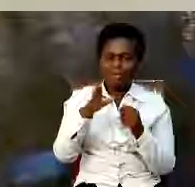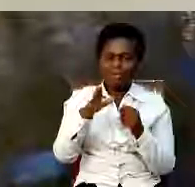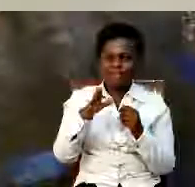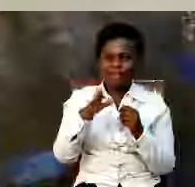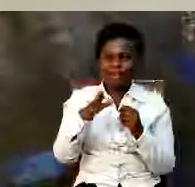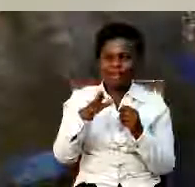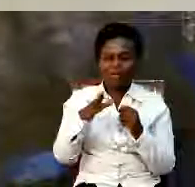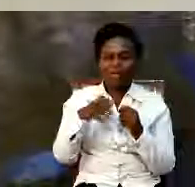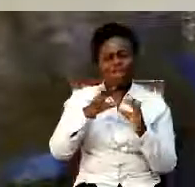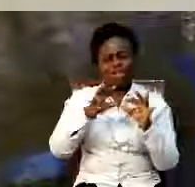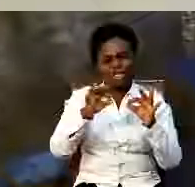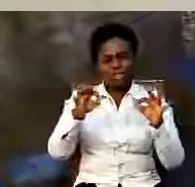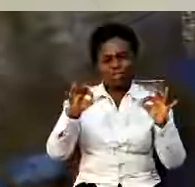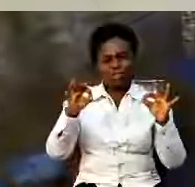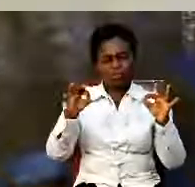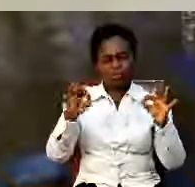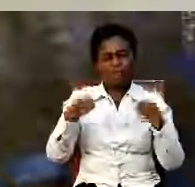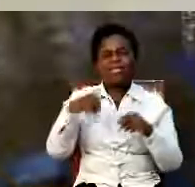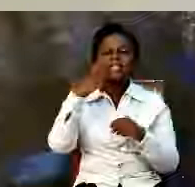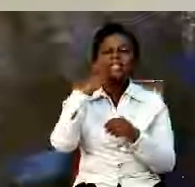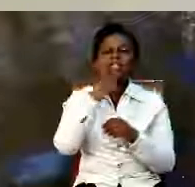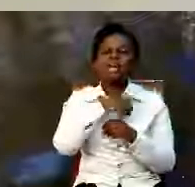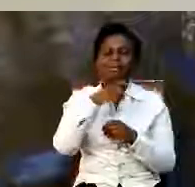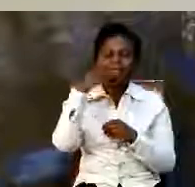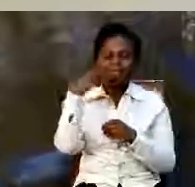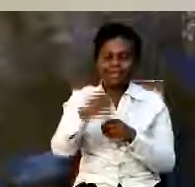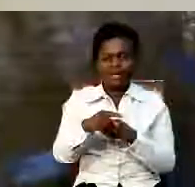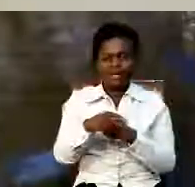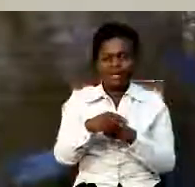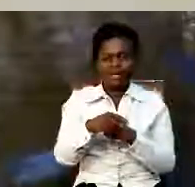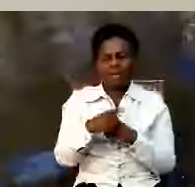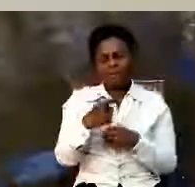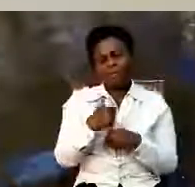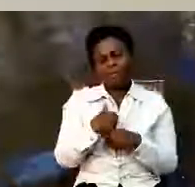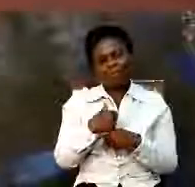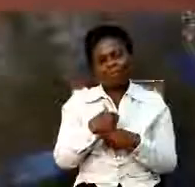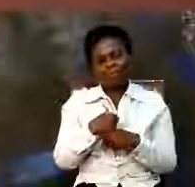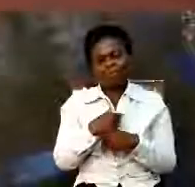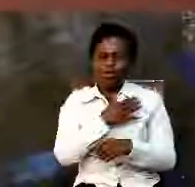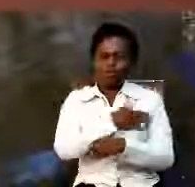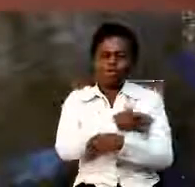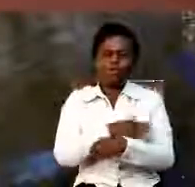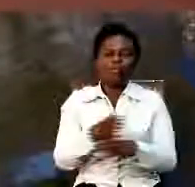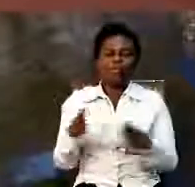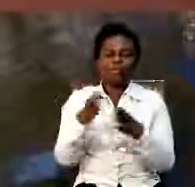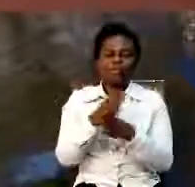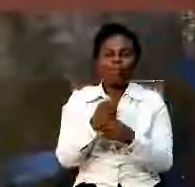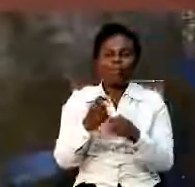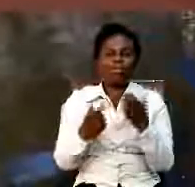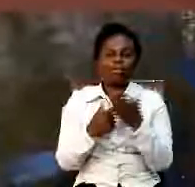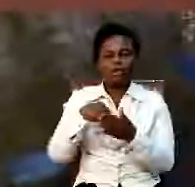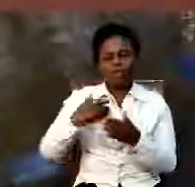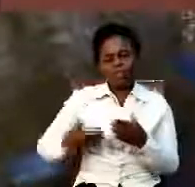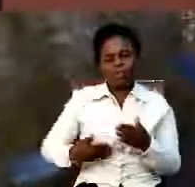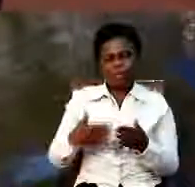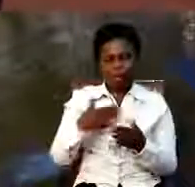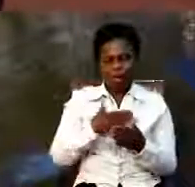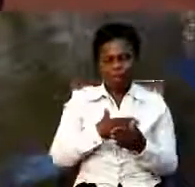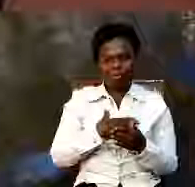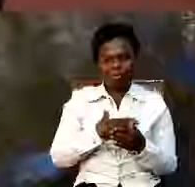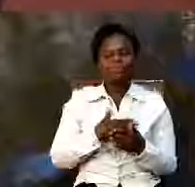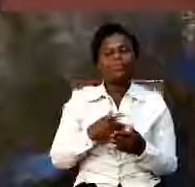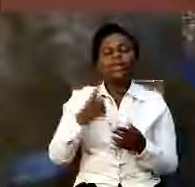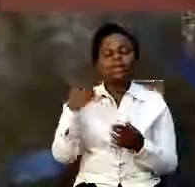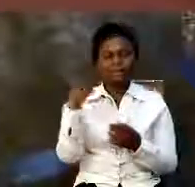Kilimanjaro hoteli hakuna. Bwana asifiwe sana. Mimi bwana huduma ninayoipata kutoka kwa mke wangu si